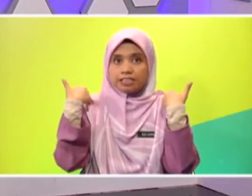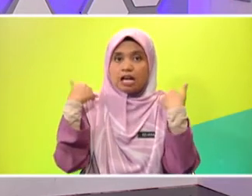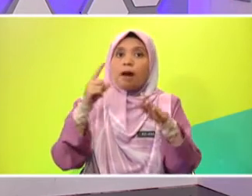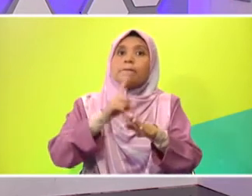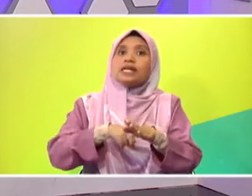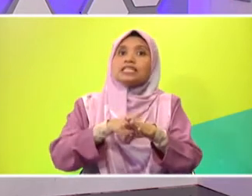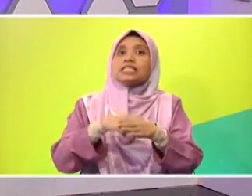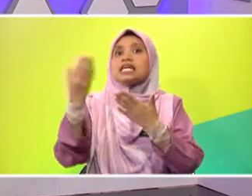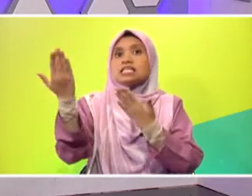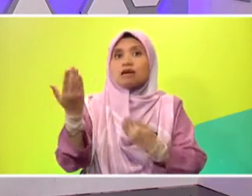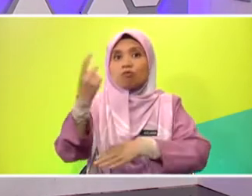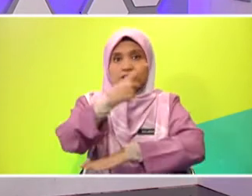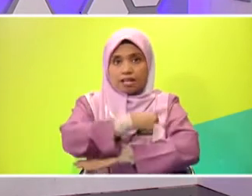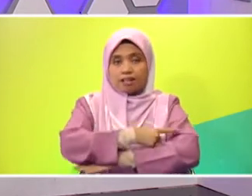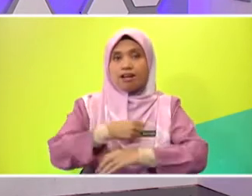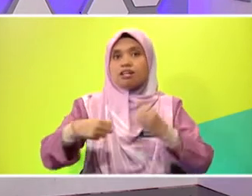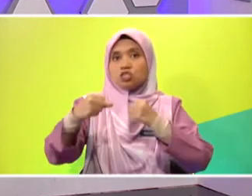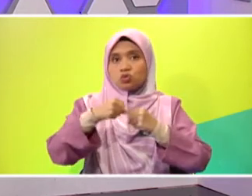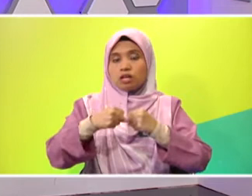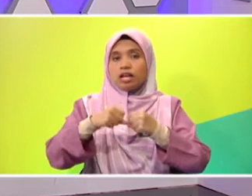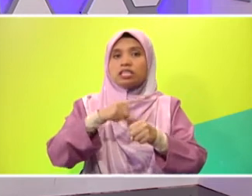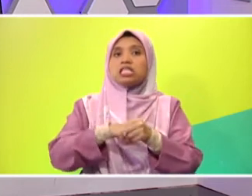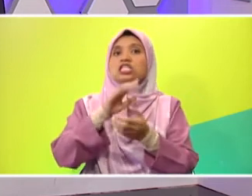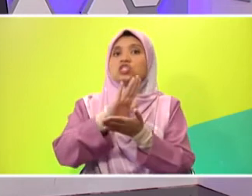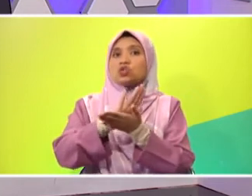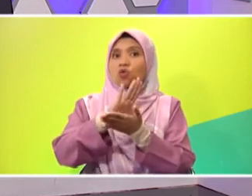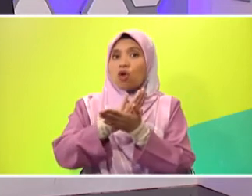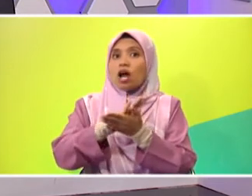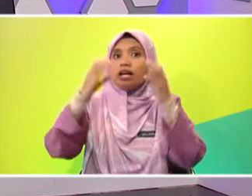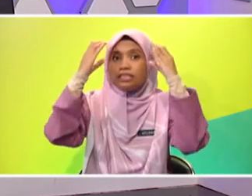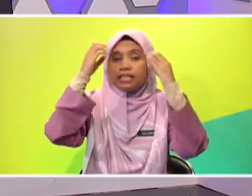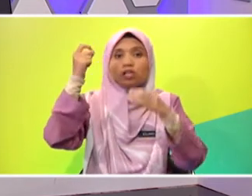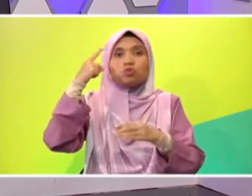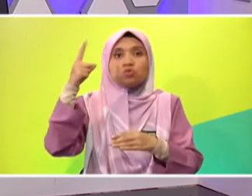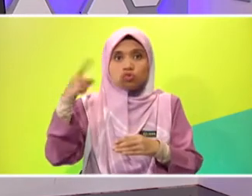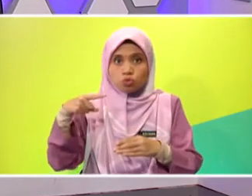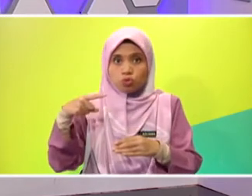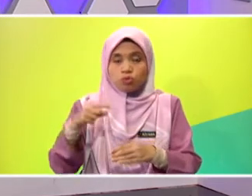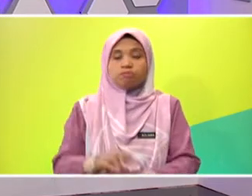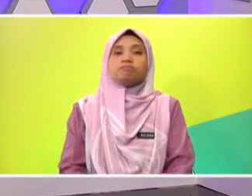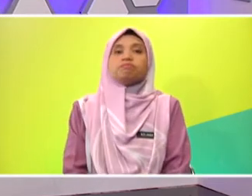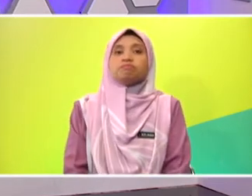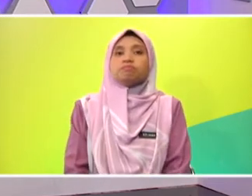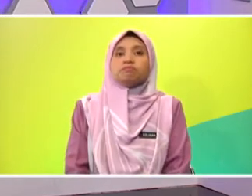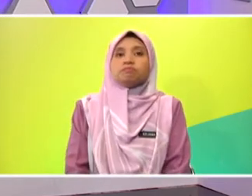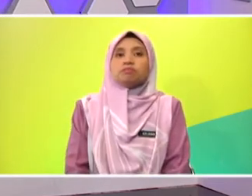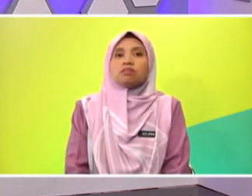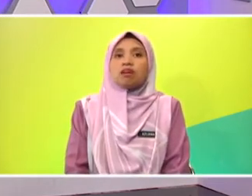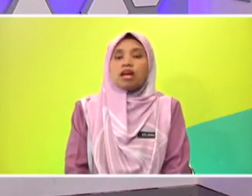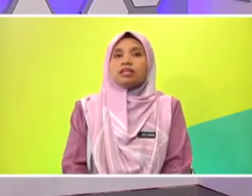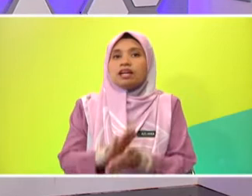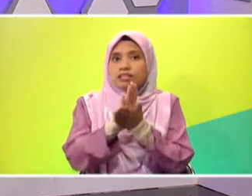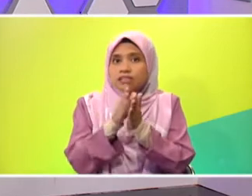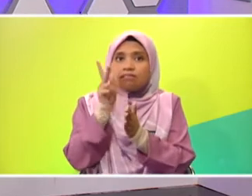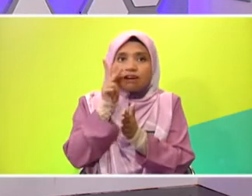sambutan hari suka di sekolah saya itu sekolah kebangsaan tunai amat shabudin air Chrome lakenai karena